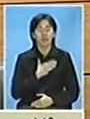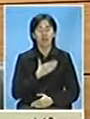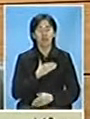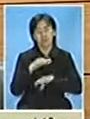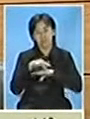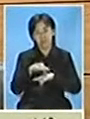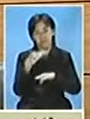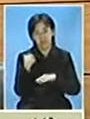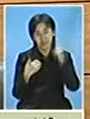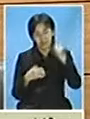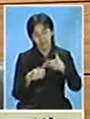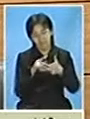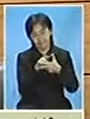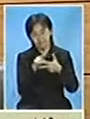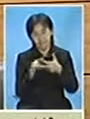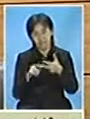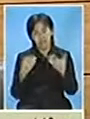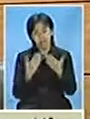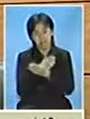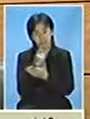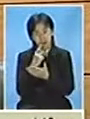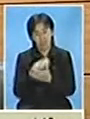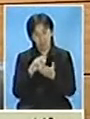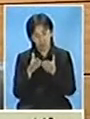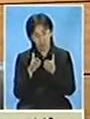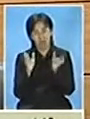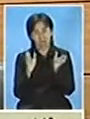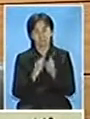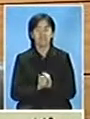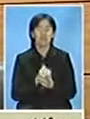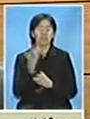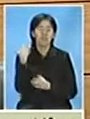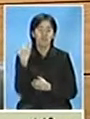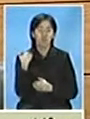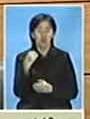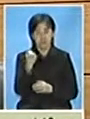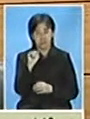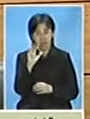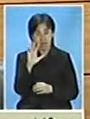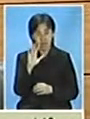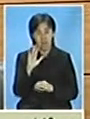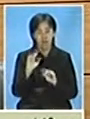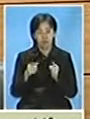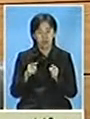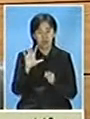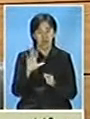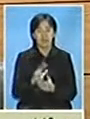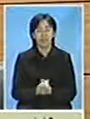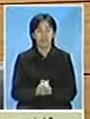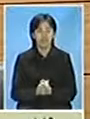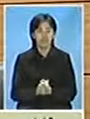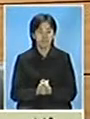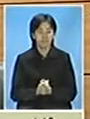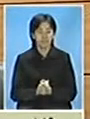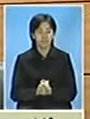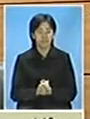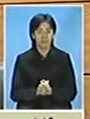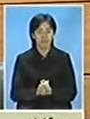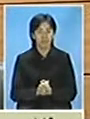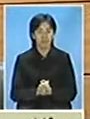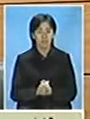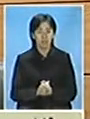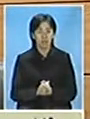เนี่ยเราเปลี่ยนไปเพื่อเปิดกว้างขึ้นจากเดิมเนี่ยมัน15วงเล็บ5เท่านั้นแล้ววรร